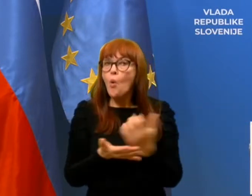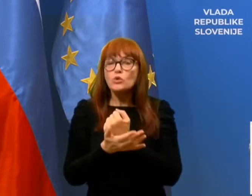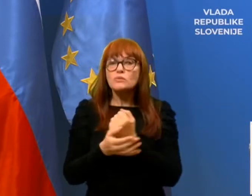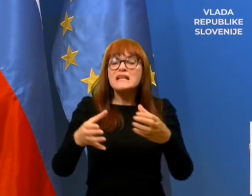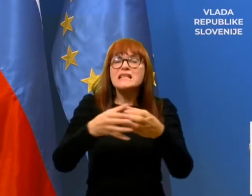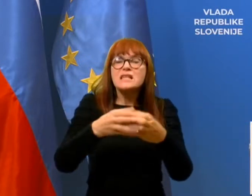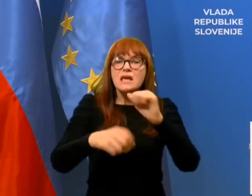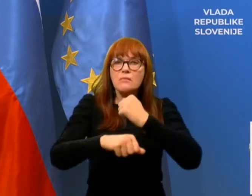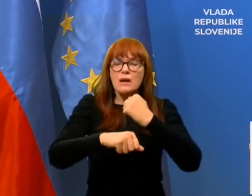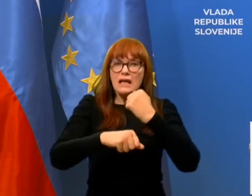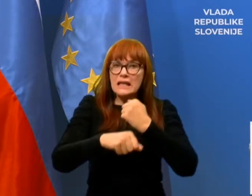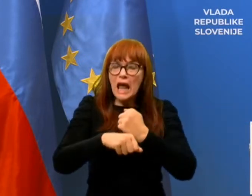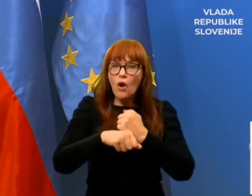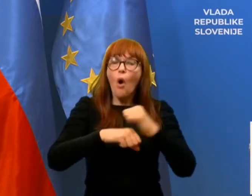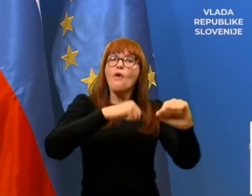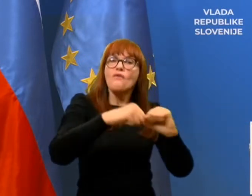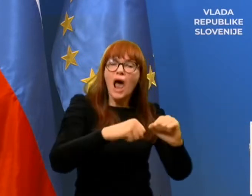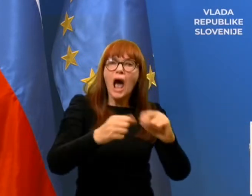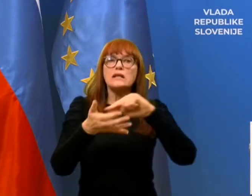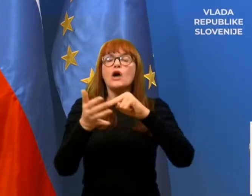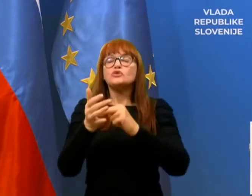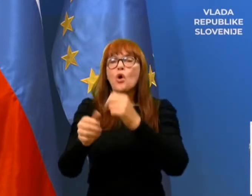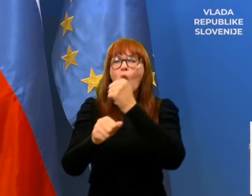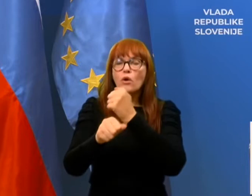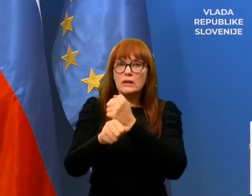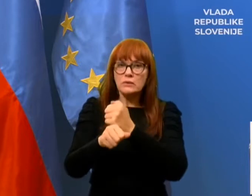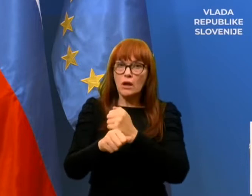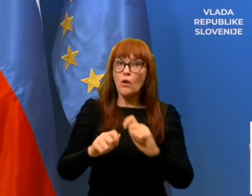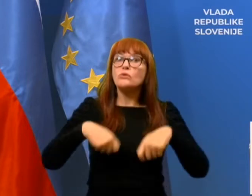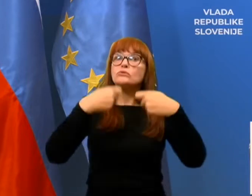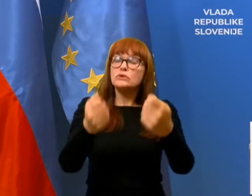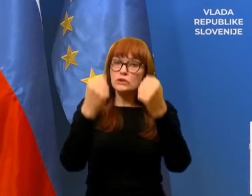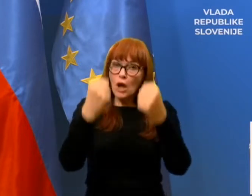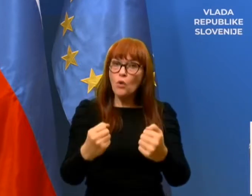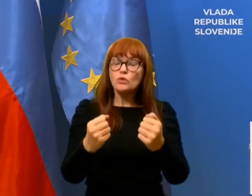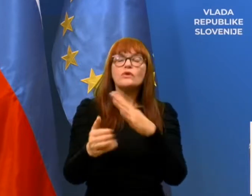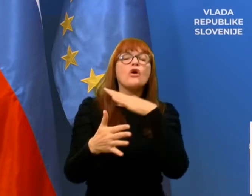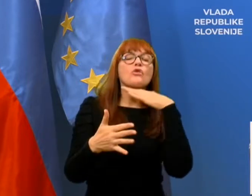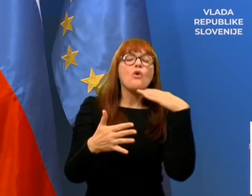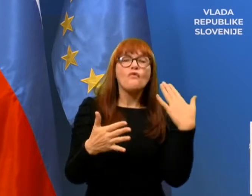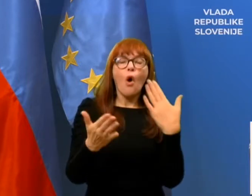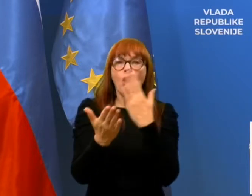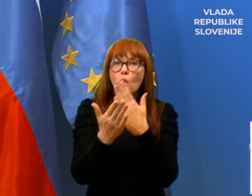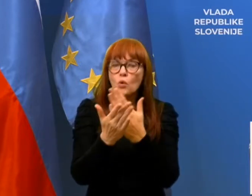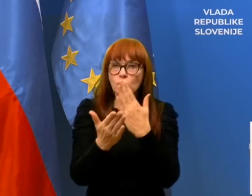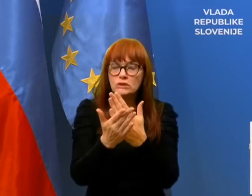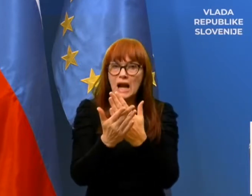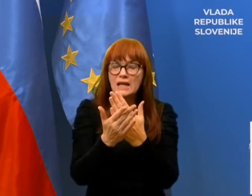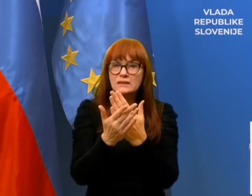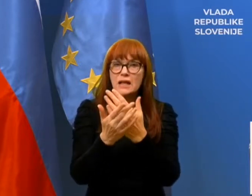na vladi in strokovnim delom seveda zagotoviti dovolj ustrezne osebne varovalne